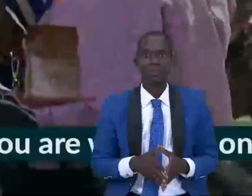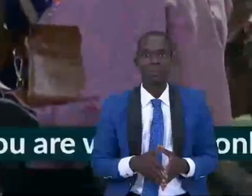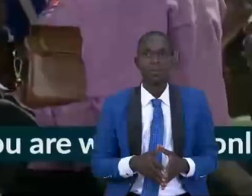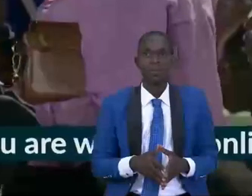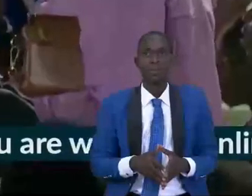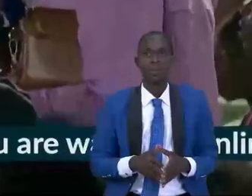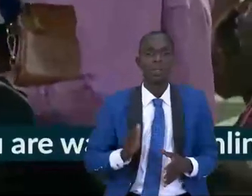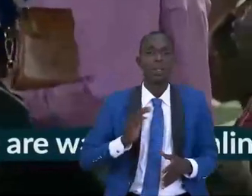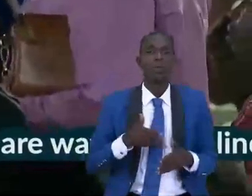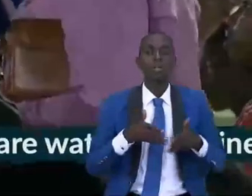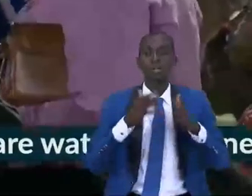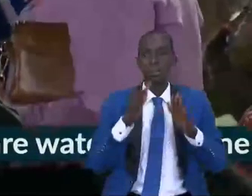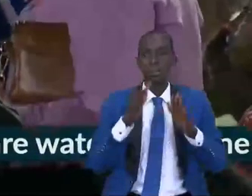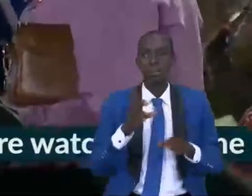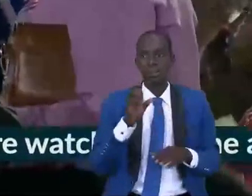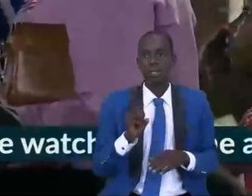Conseiller,